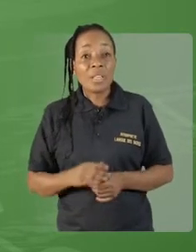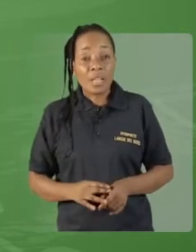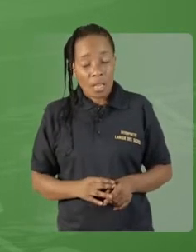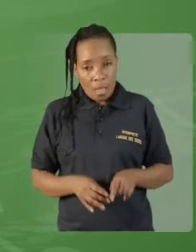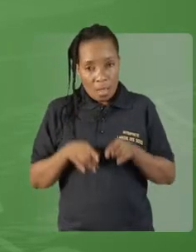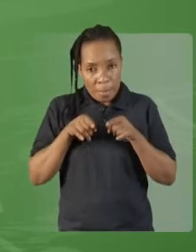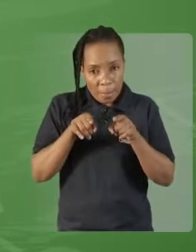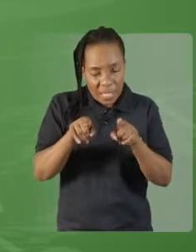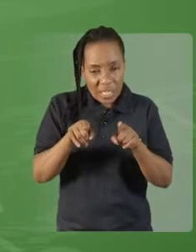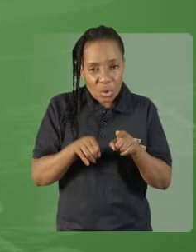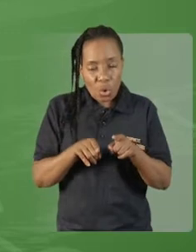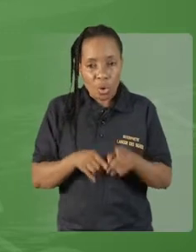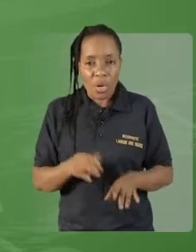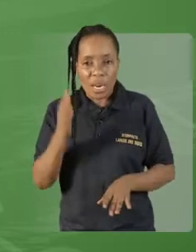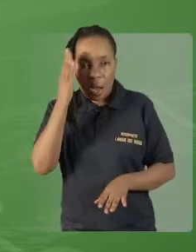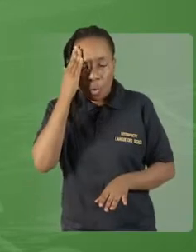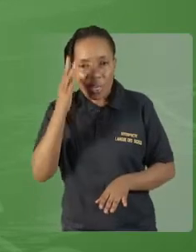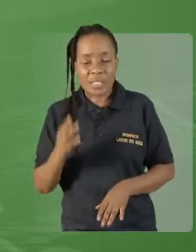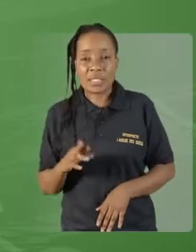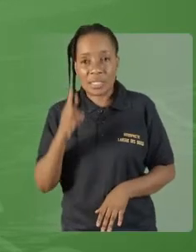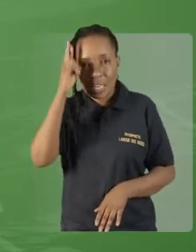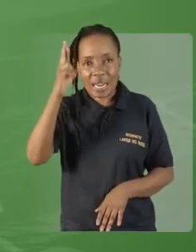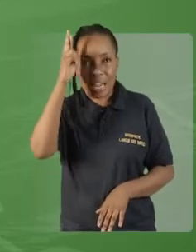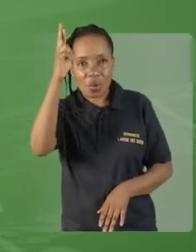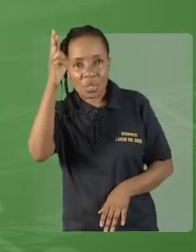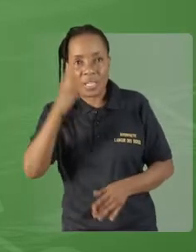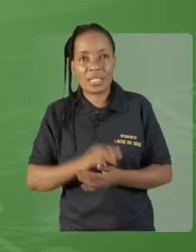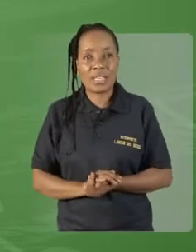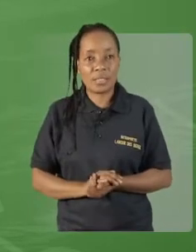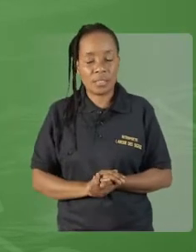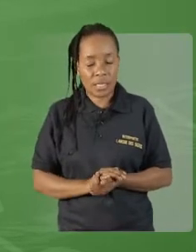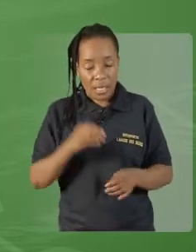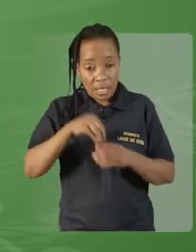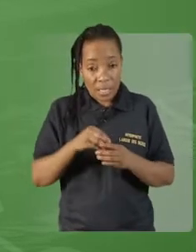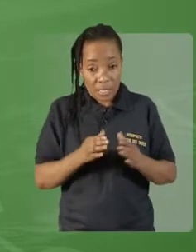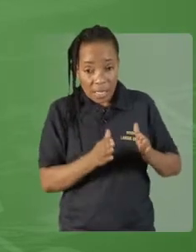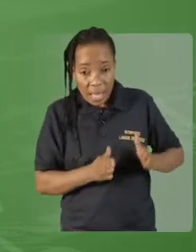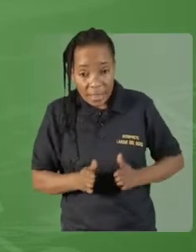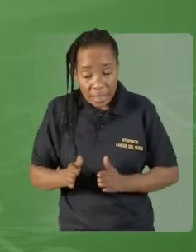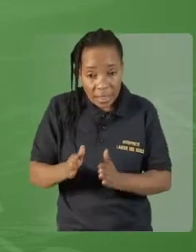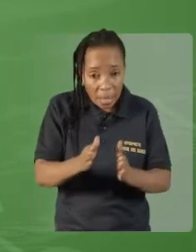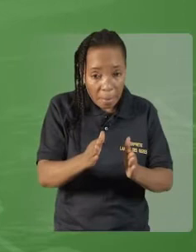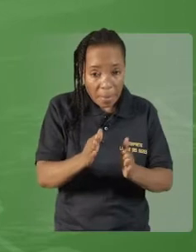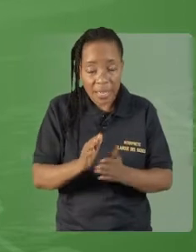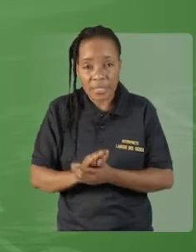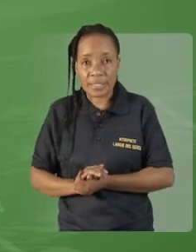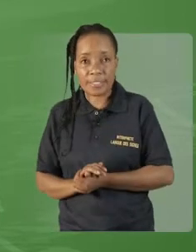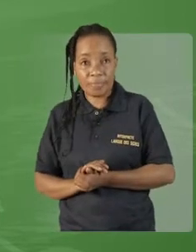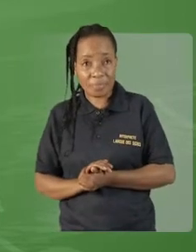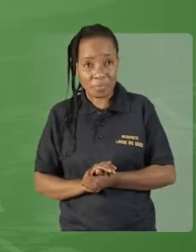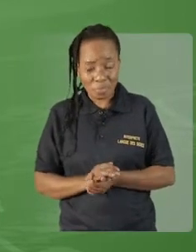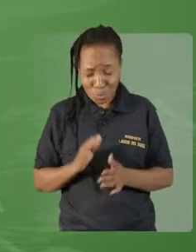Tandis que la connaissance rationnelle, dans sa démarche, abandonne toute approche théologique et métaphysique du